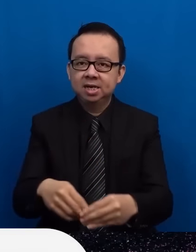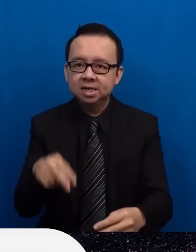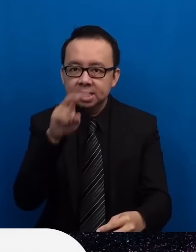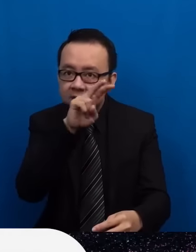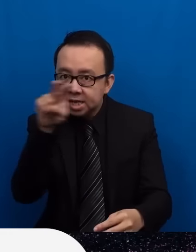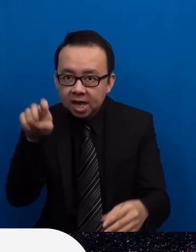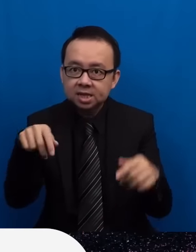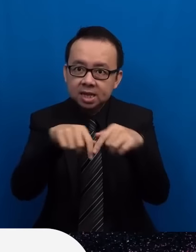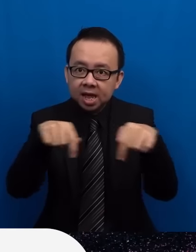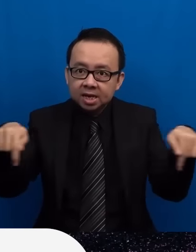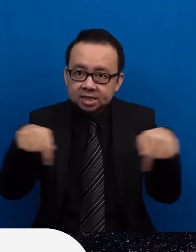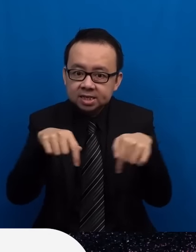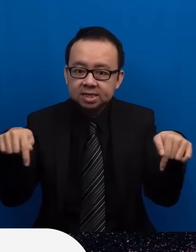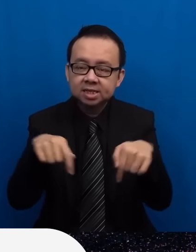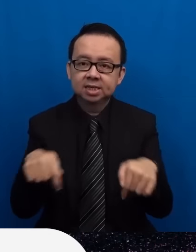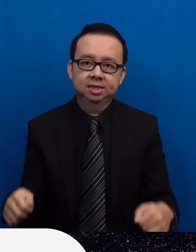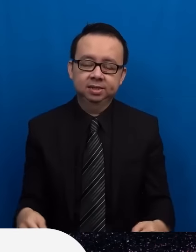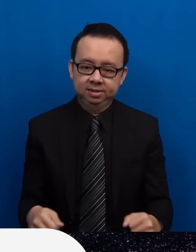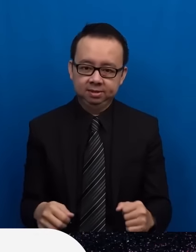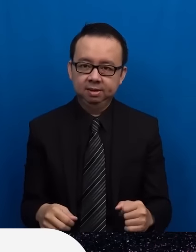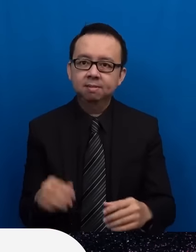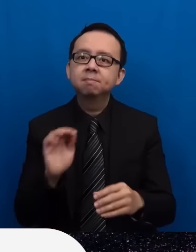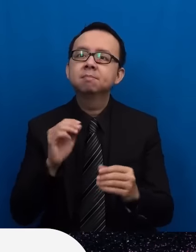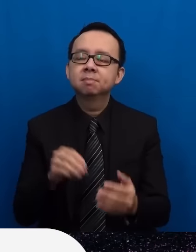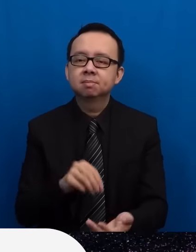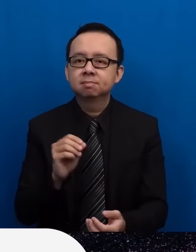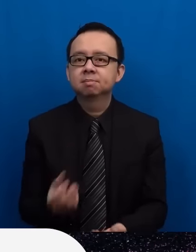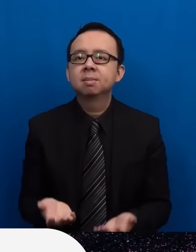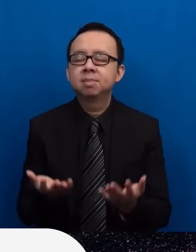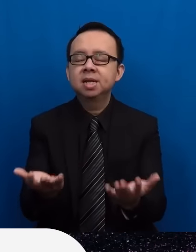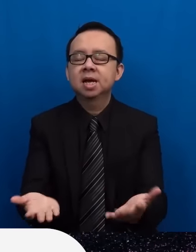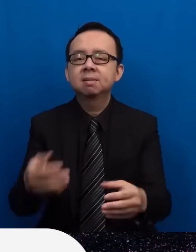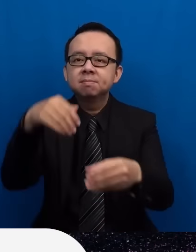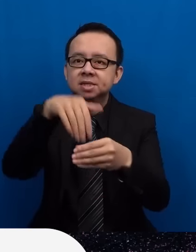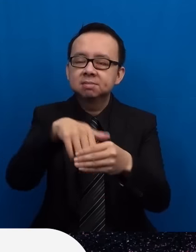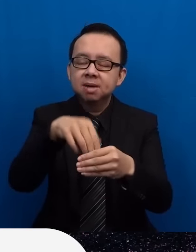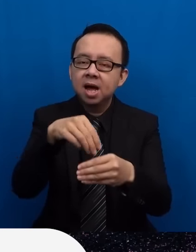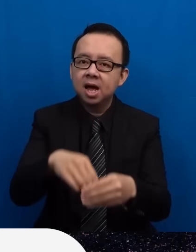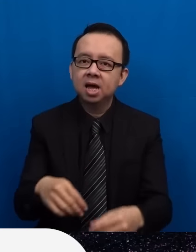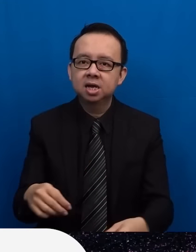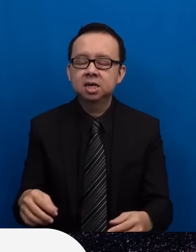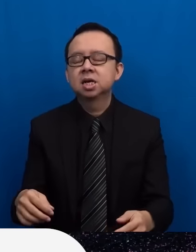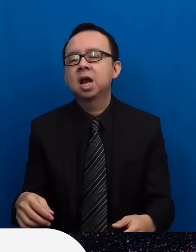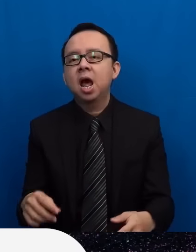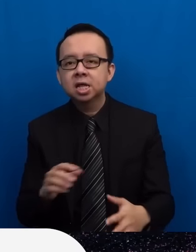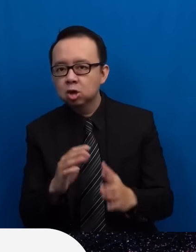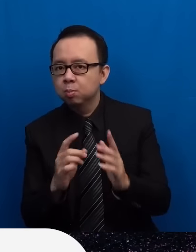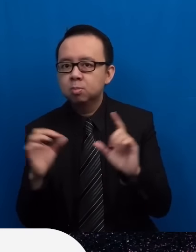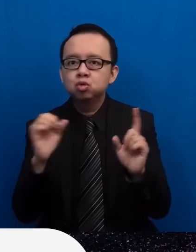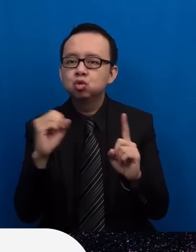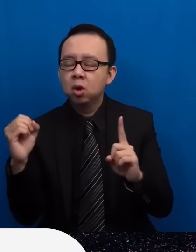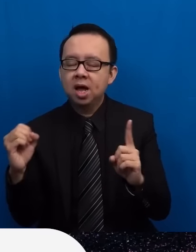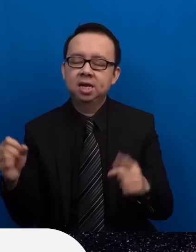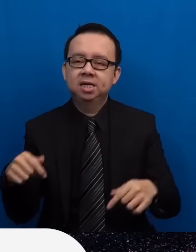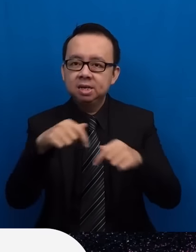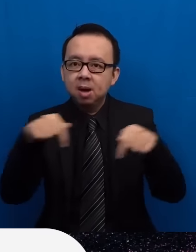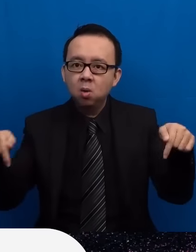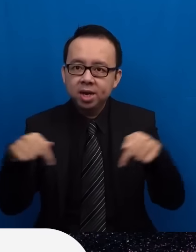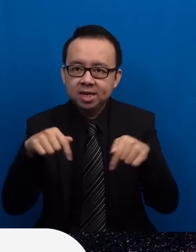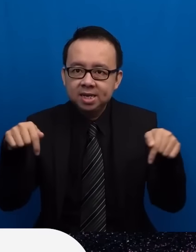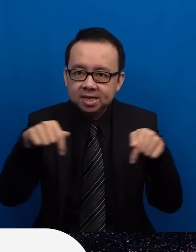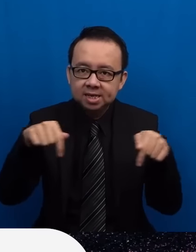kaca Anda atau handphone Anda. Jadi Anda bisa memberikan persembahan, Anda juga bisa memberikan perpuluhan melalui keterangan yang ada di